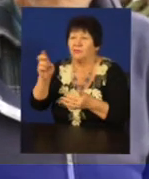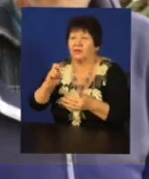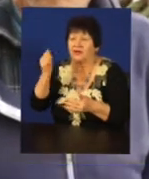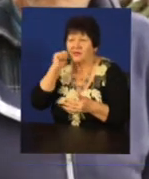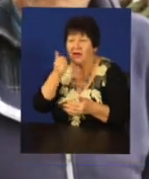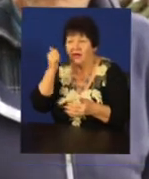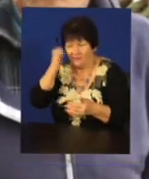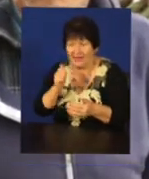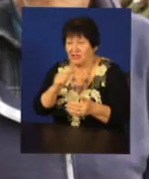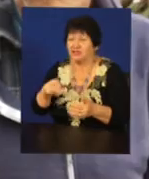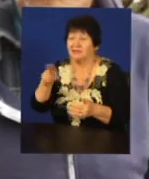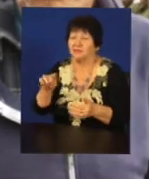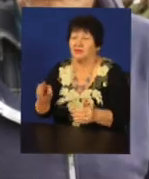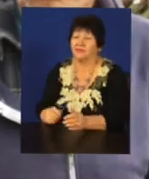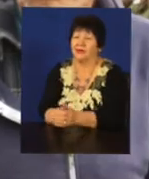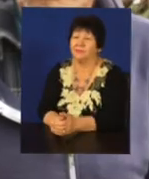Dimitrovca.